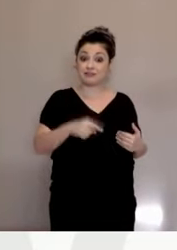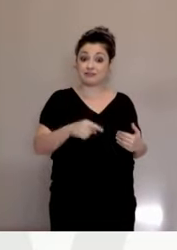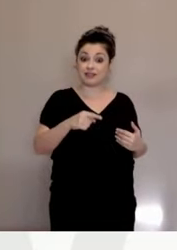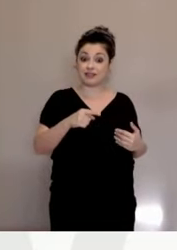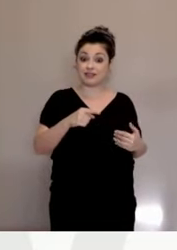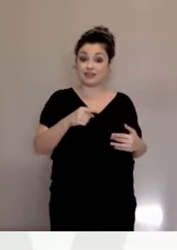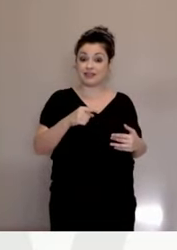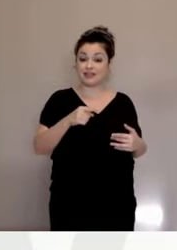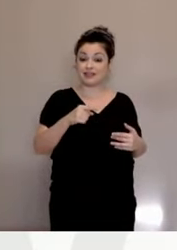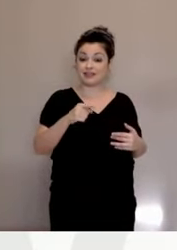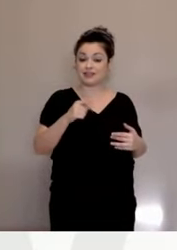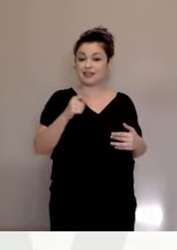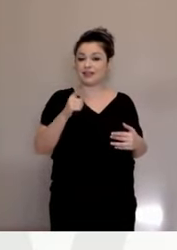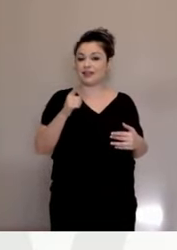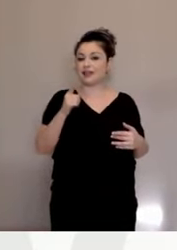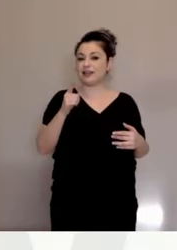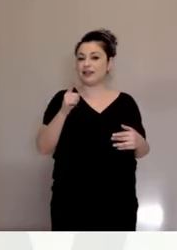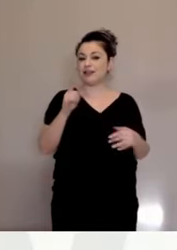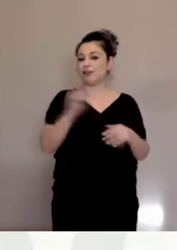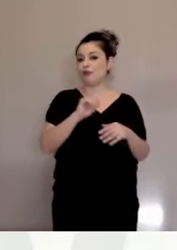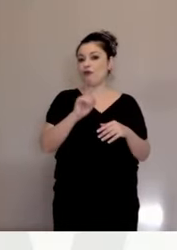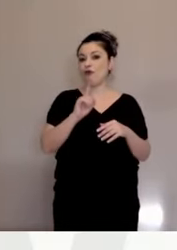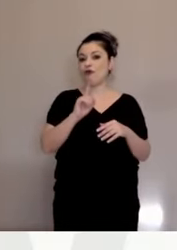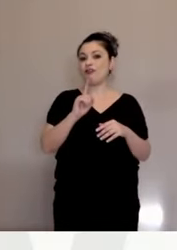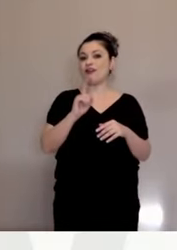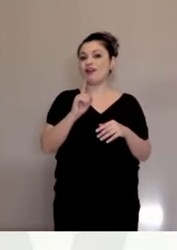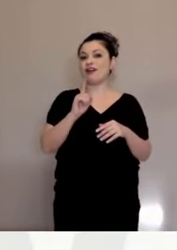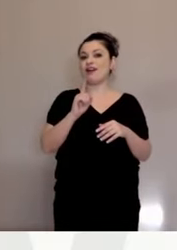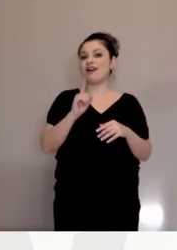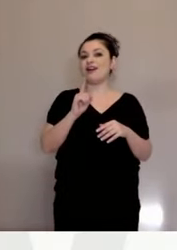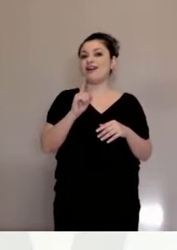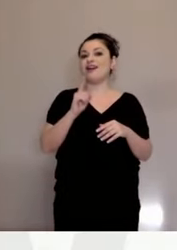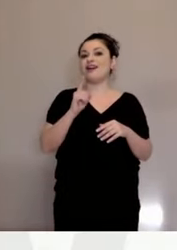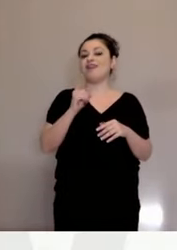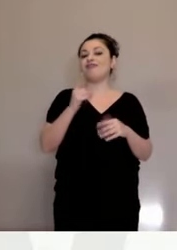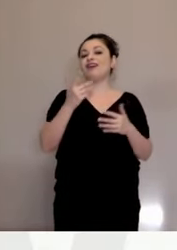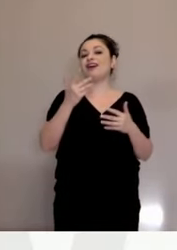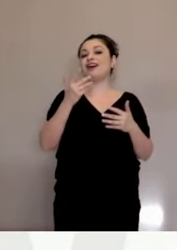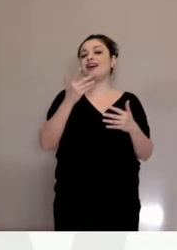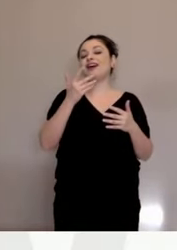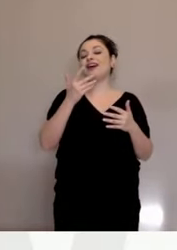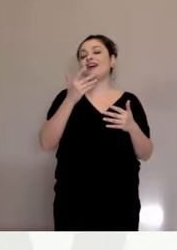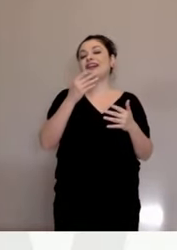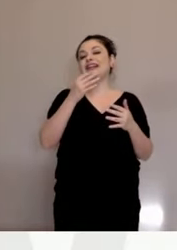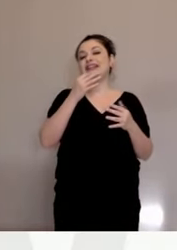magnifica, pura, questo vecchio sogno è finito,